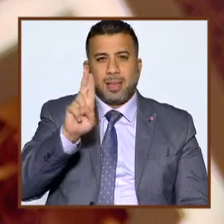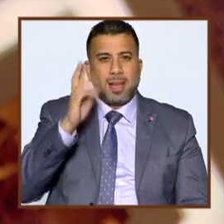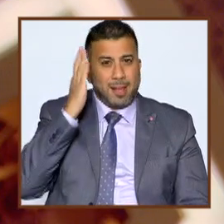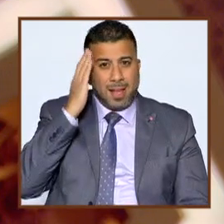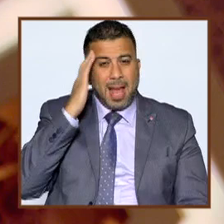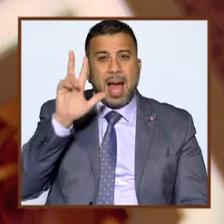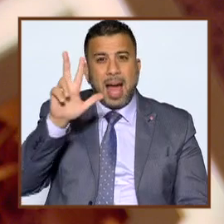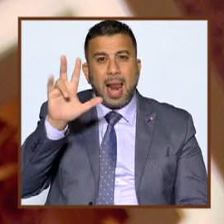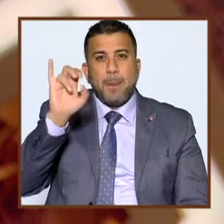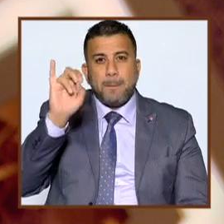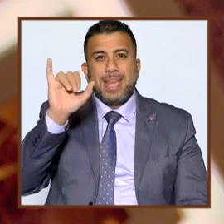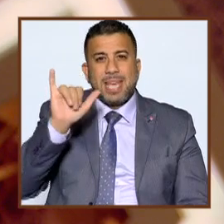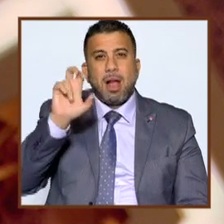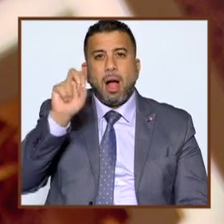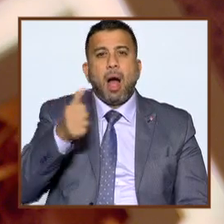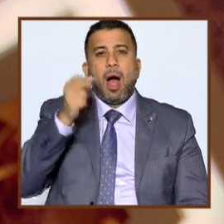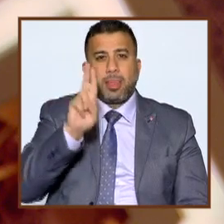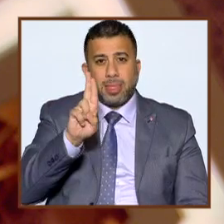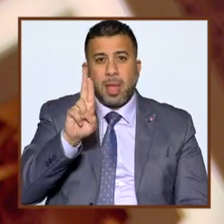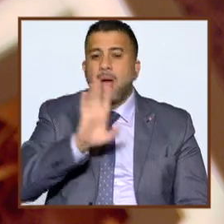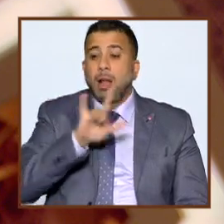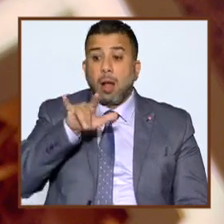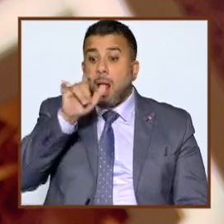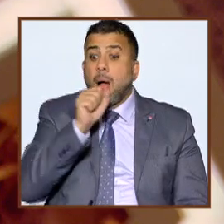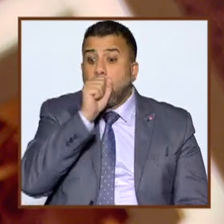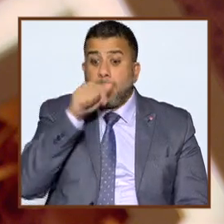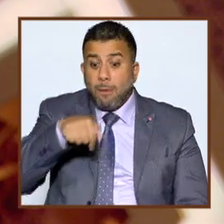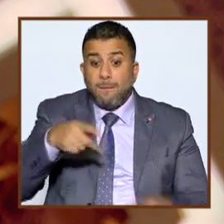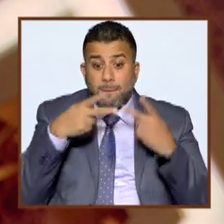أو يغلب على ظنها بأنها ستطهر وتبقى هناك